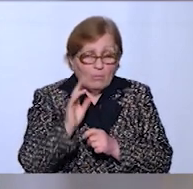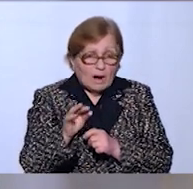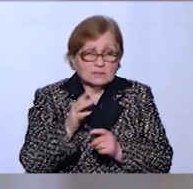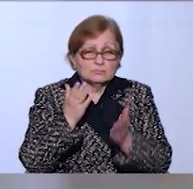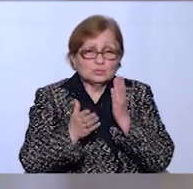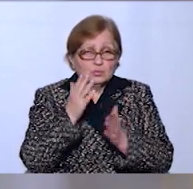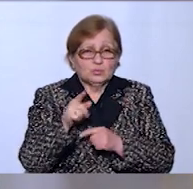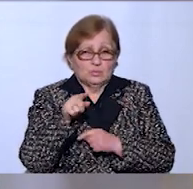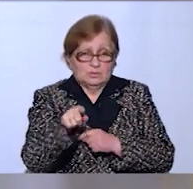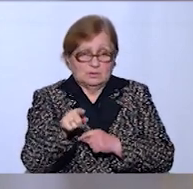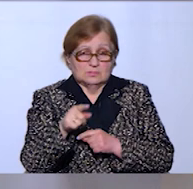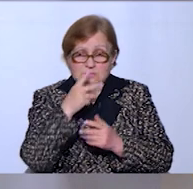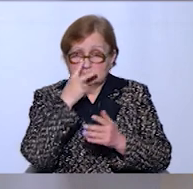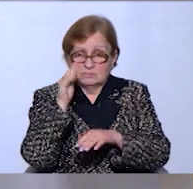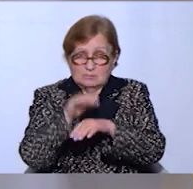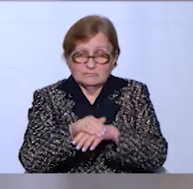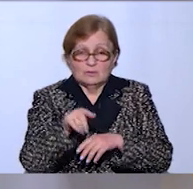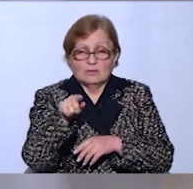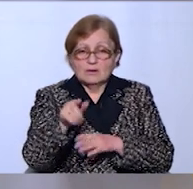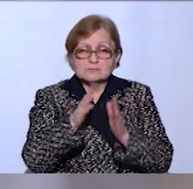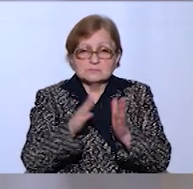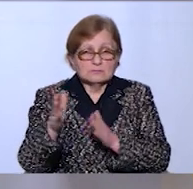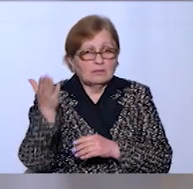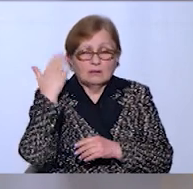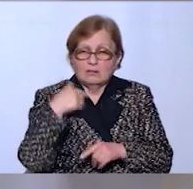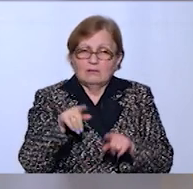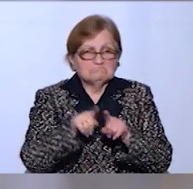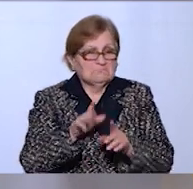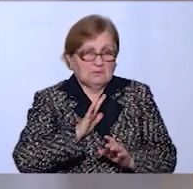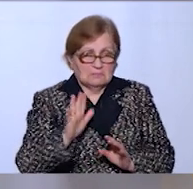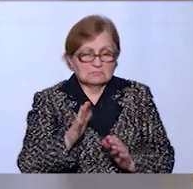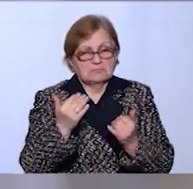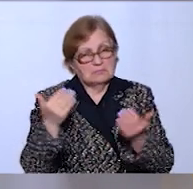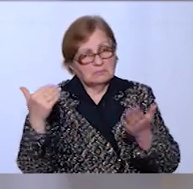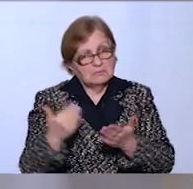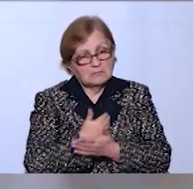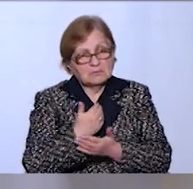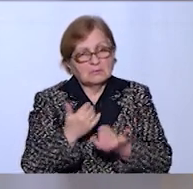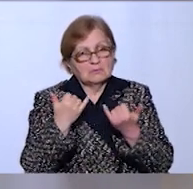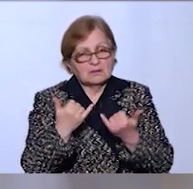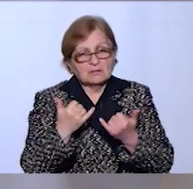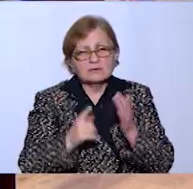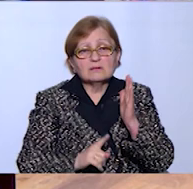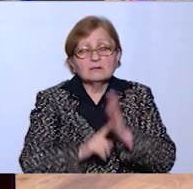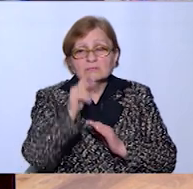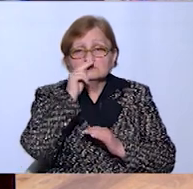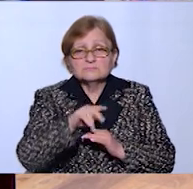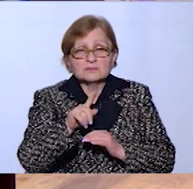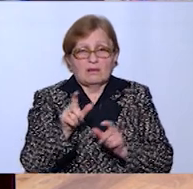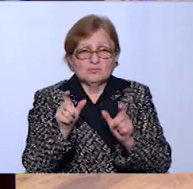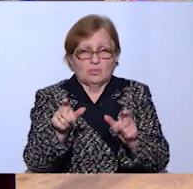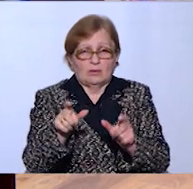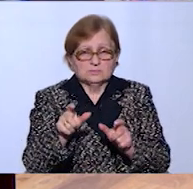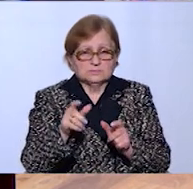ერთგვარად გახანგრძლივებული. აი, მაგალითად, ბავშვები რო ბრაზდებიან, ტირიან, ეს ერთის მხრივ არის